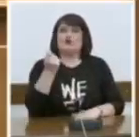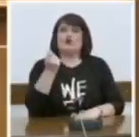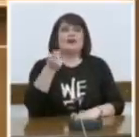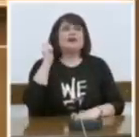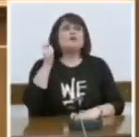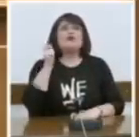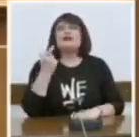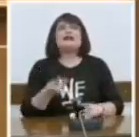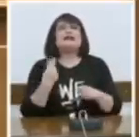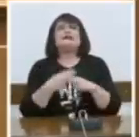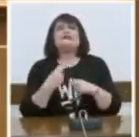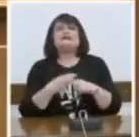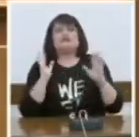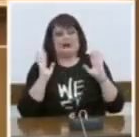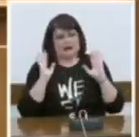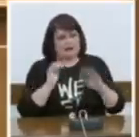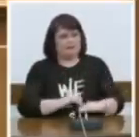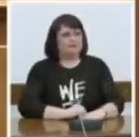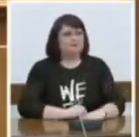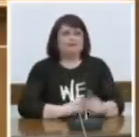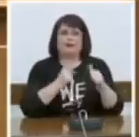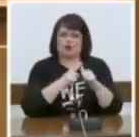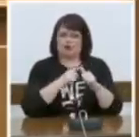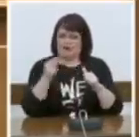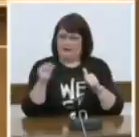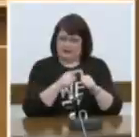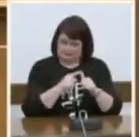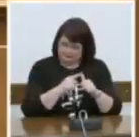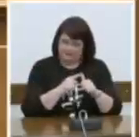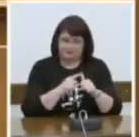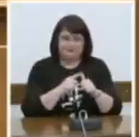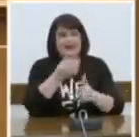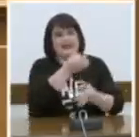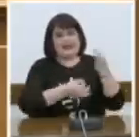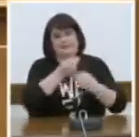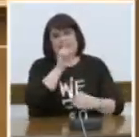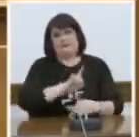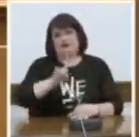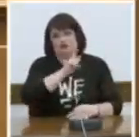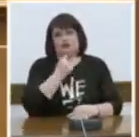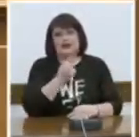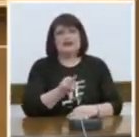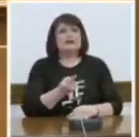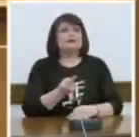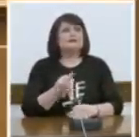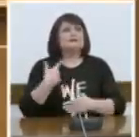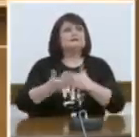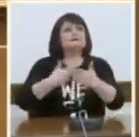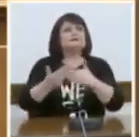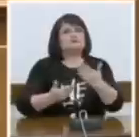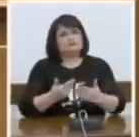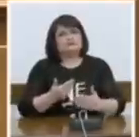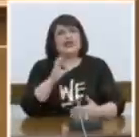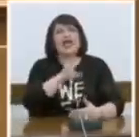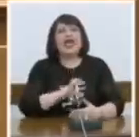πιο σημαντικά στις προγραμματικές δηλώσεις. Ζήτημα πρώτο. Μας είπε ο κ. Μητσοτάκης ότι θα συνεχιστεί το Market Pass και το Youth Pass. Οφείλω